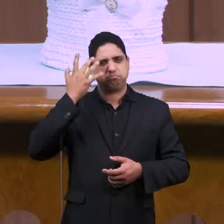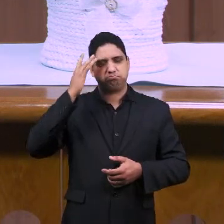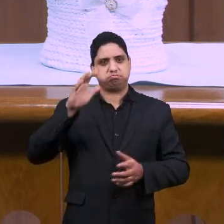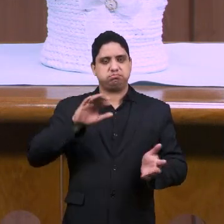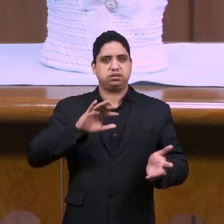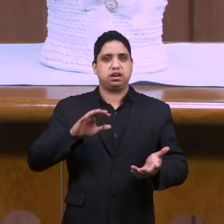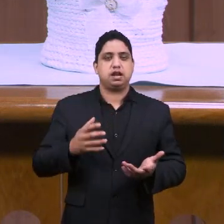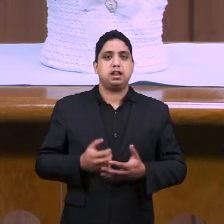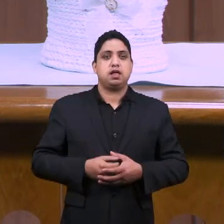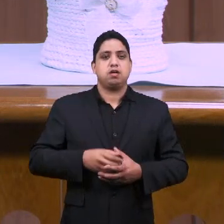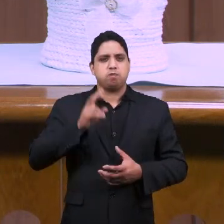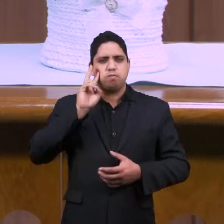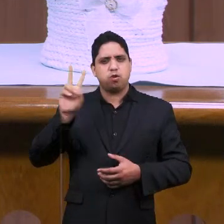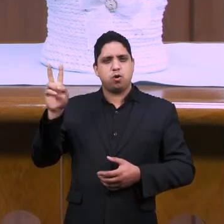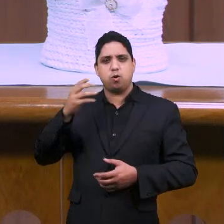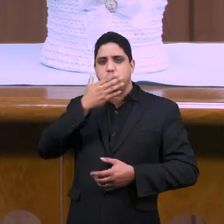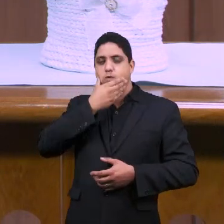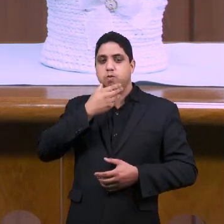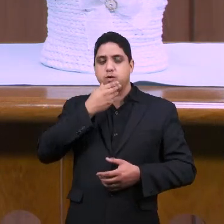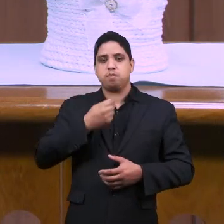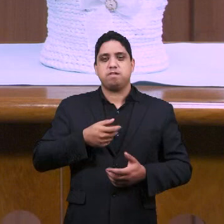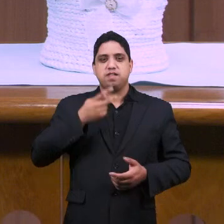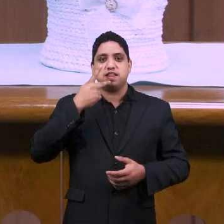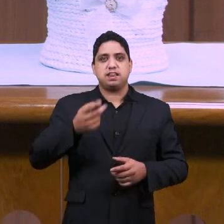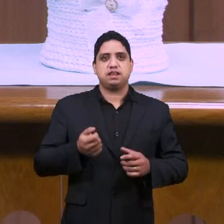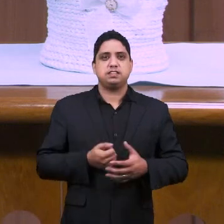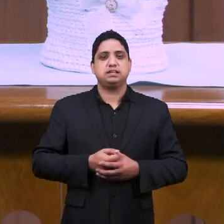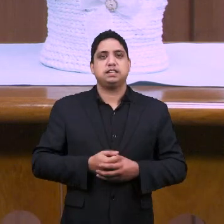frère, Gérald Duc,